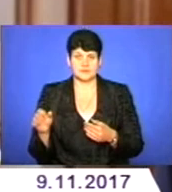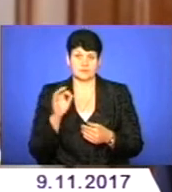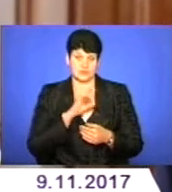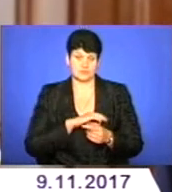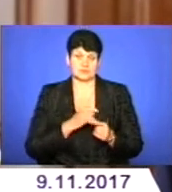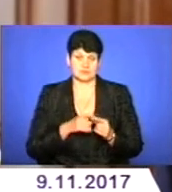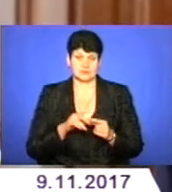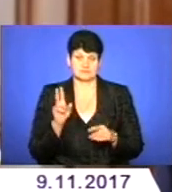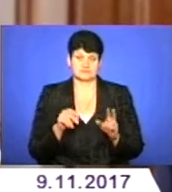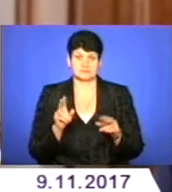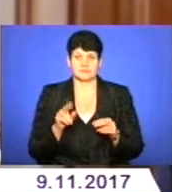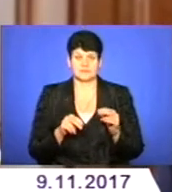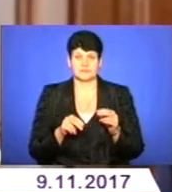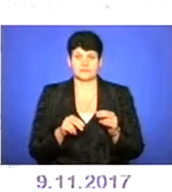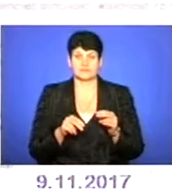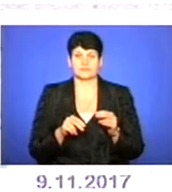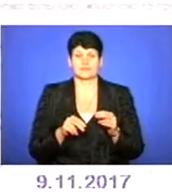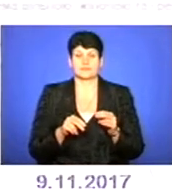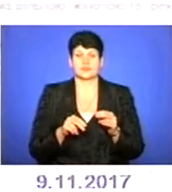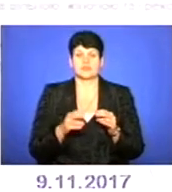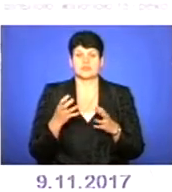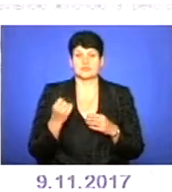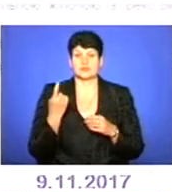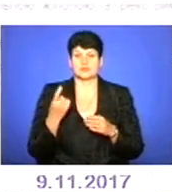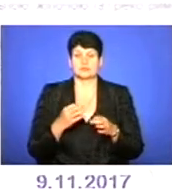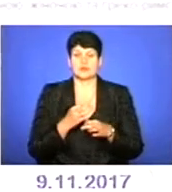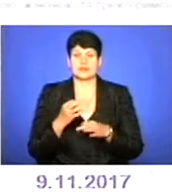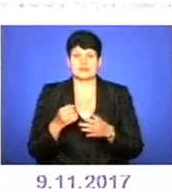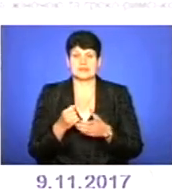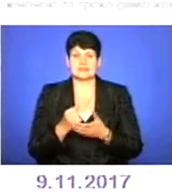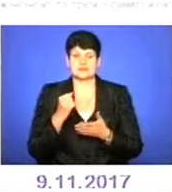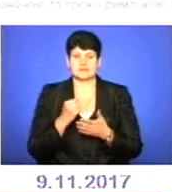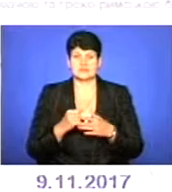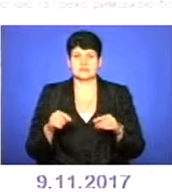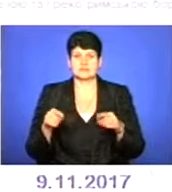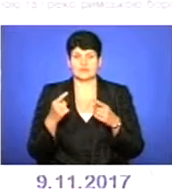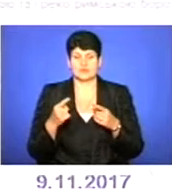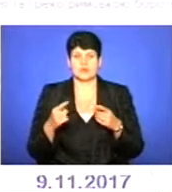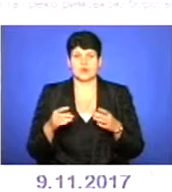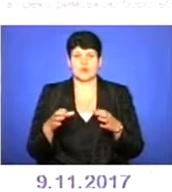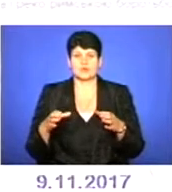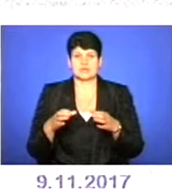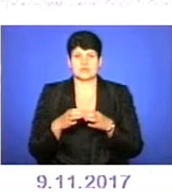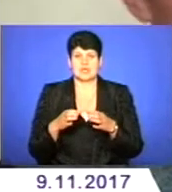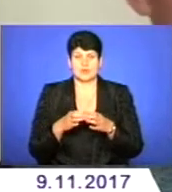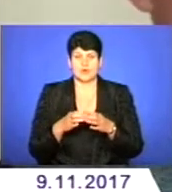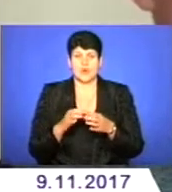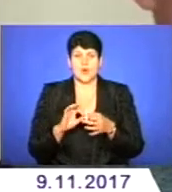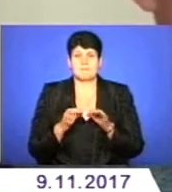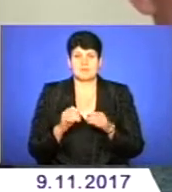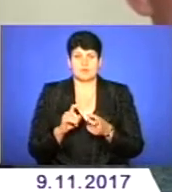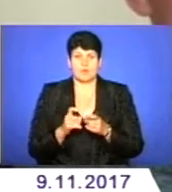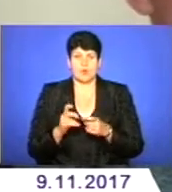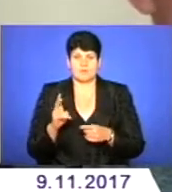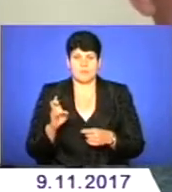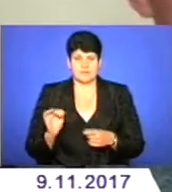скористатися цим шансом громадського бюджету. Ще один малий проект, який затвердили – створення осередку олімпійської боротьби. Така йшла